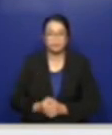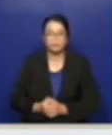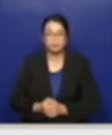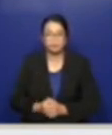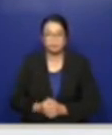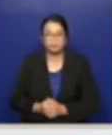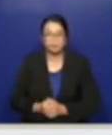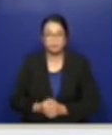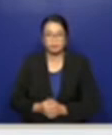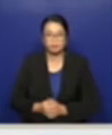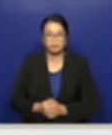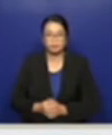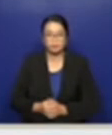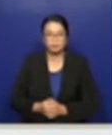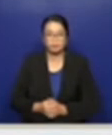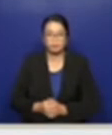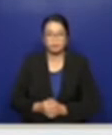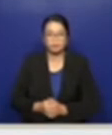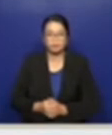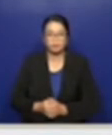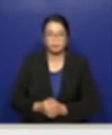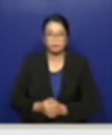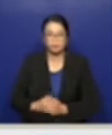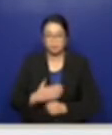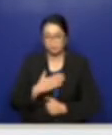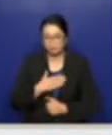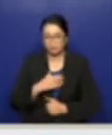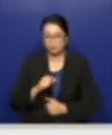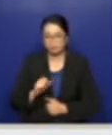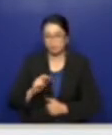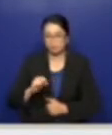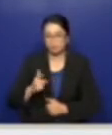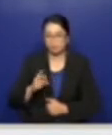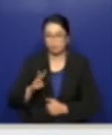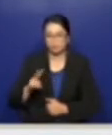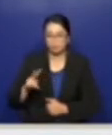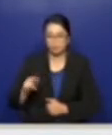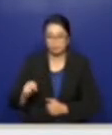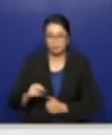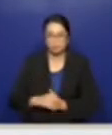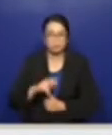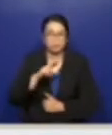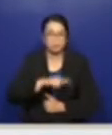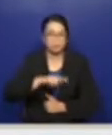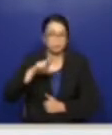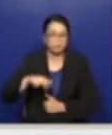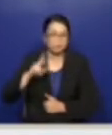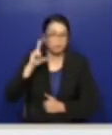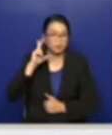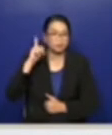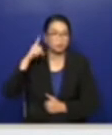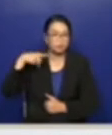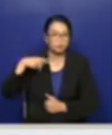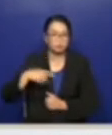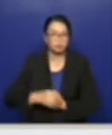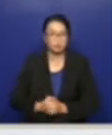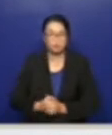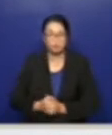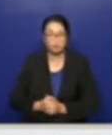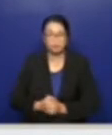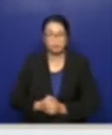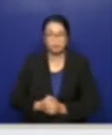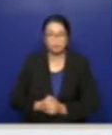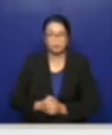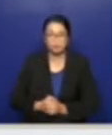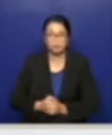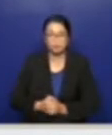ท่านประธานที่เคารพผมสงวนภูนีเพื่อไทยจังหวัดลำพูนท่านประธานครับผมเป็นคนหนึ่งที่สนใ